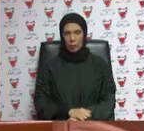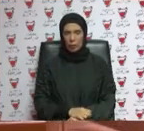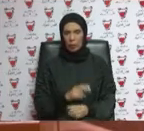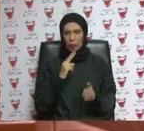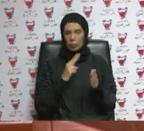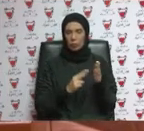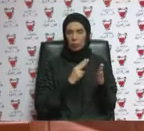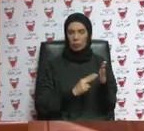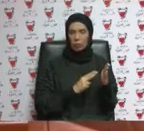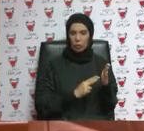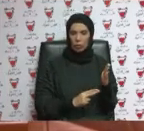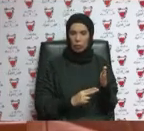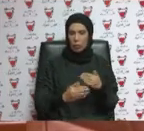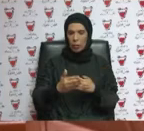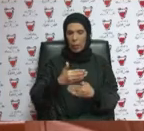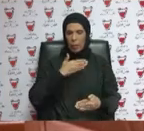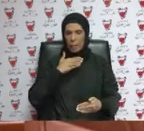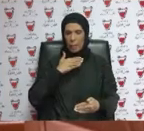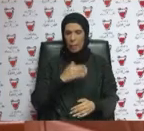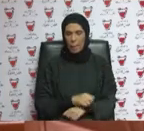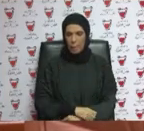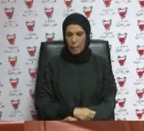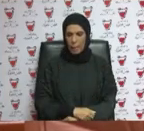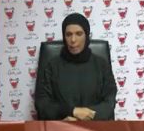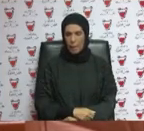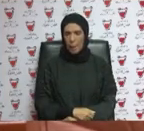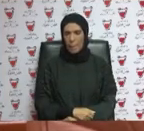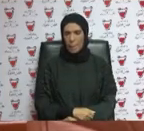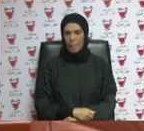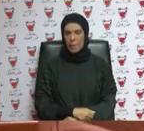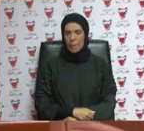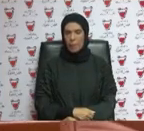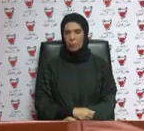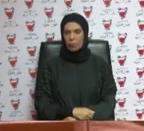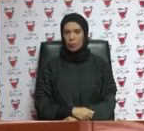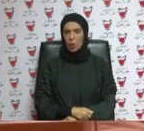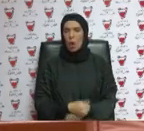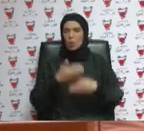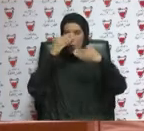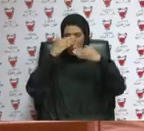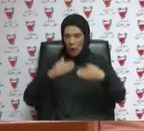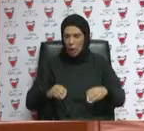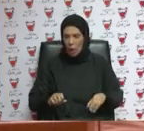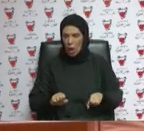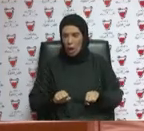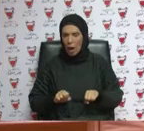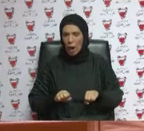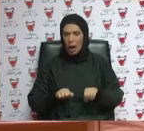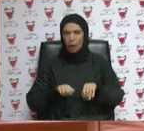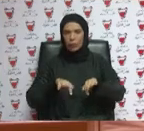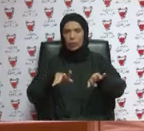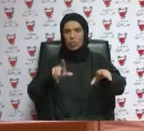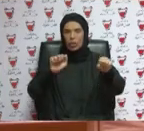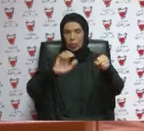بقرارات استباقية ليس فقط لمنع انتشار الوباء، وإنما استباقية لحد